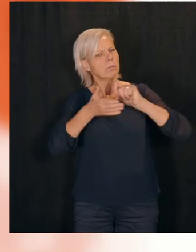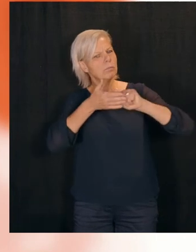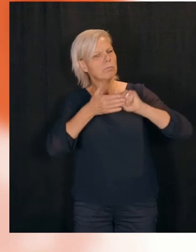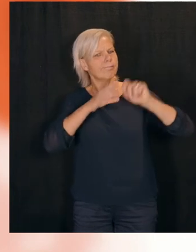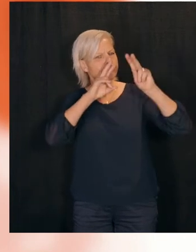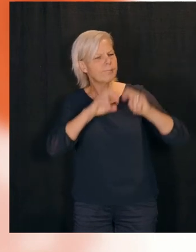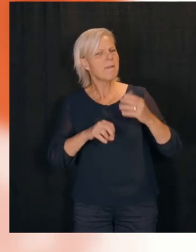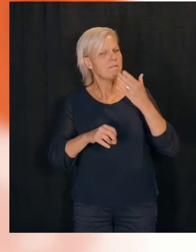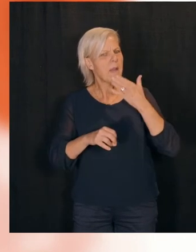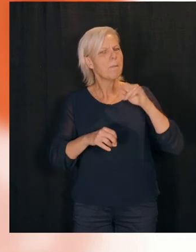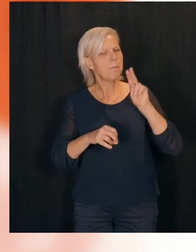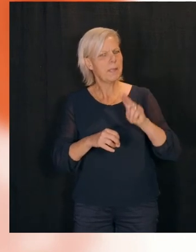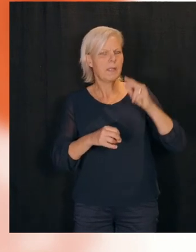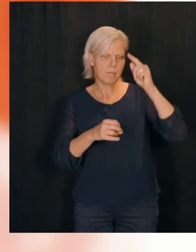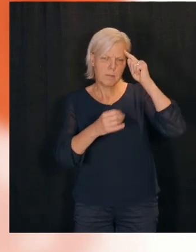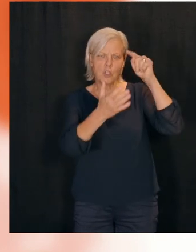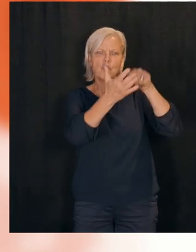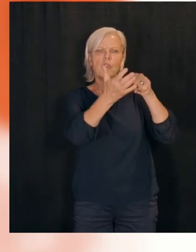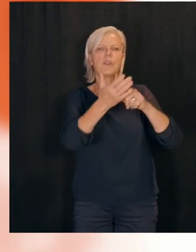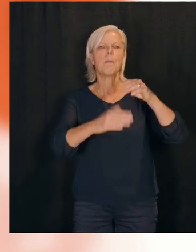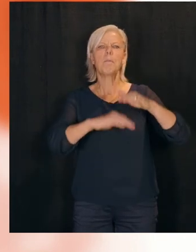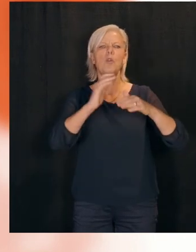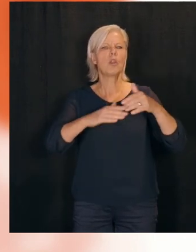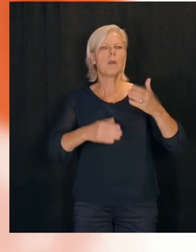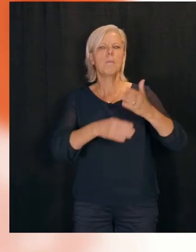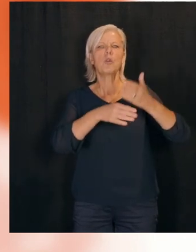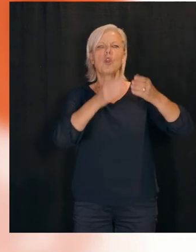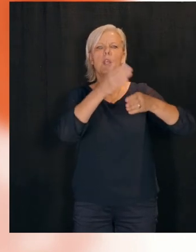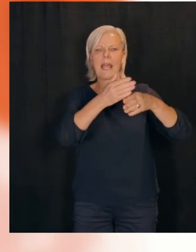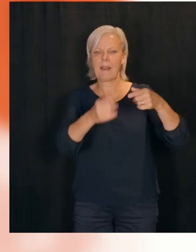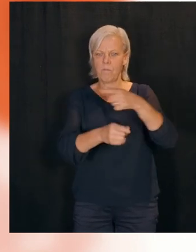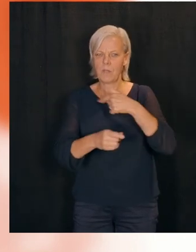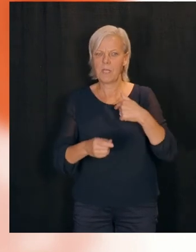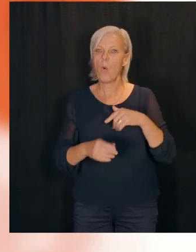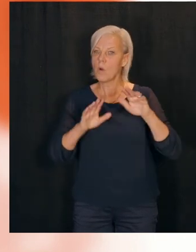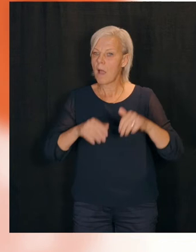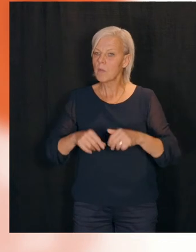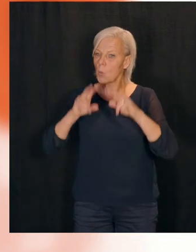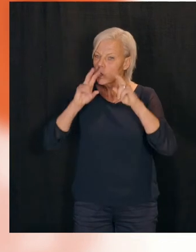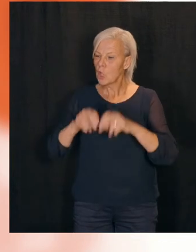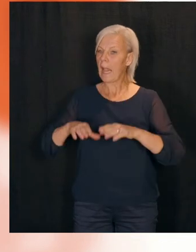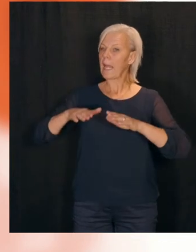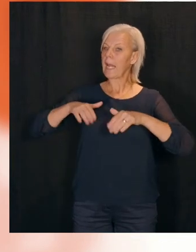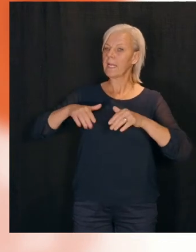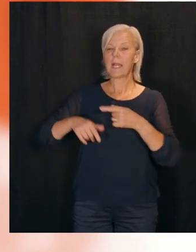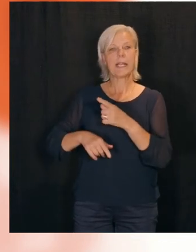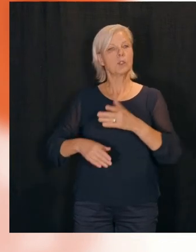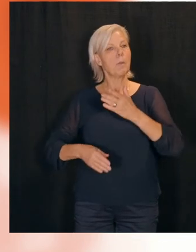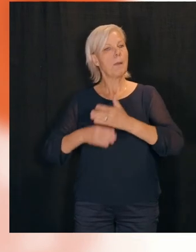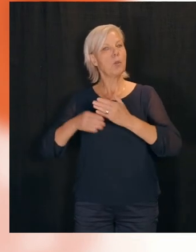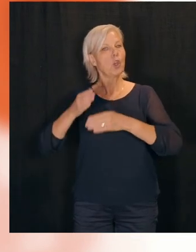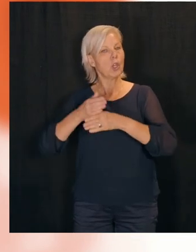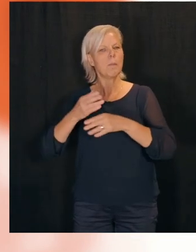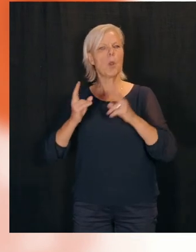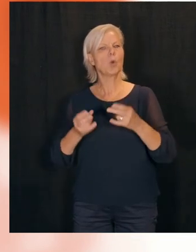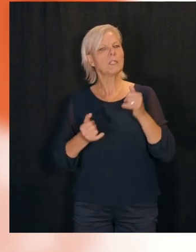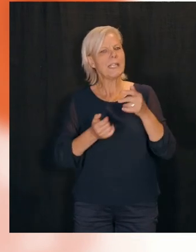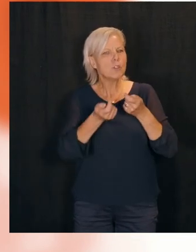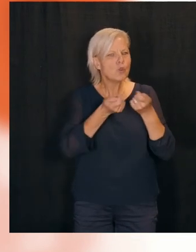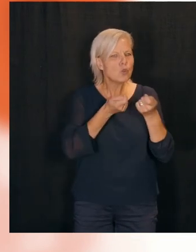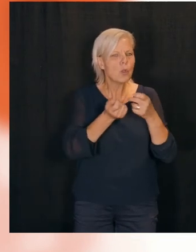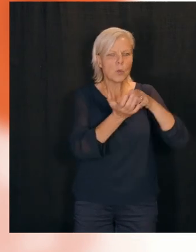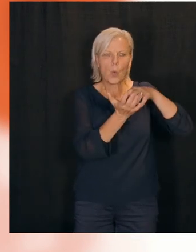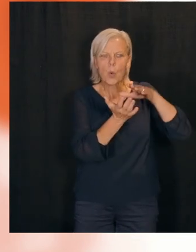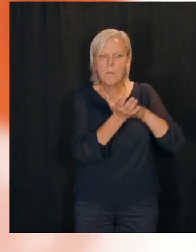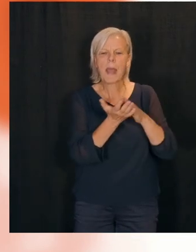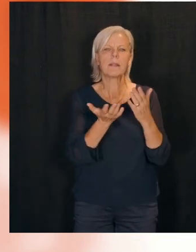för? Där hon har undersökt både i det byggda, i det färdigställda, men också i styrdokument,